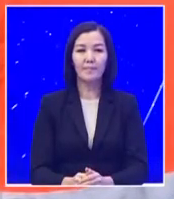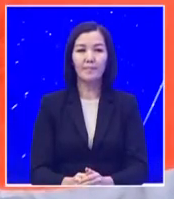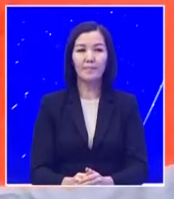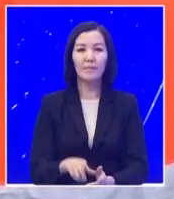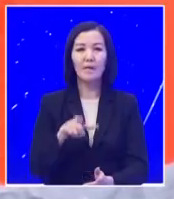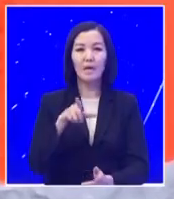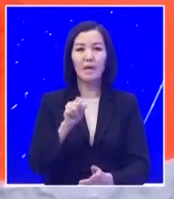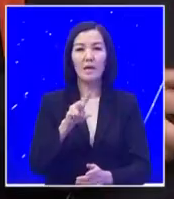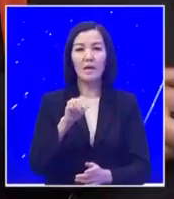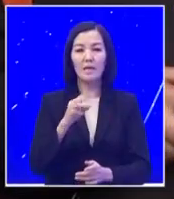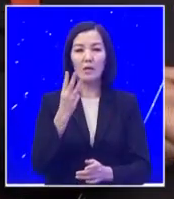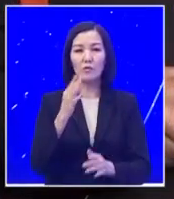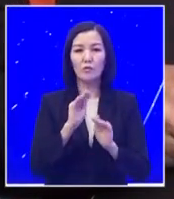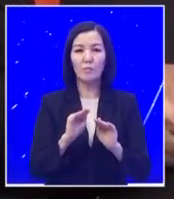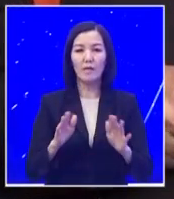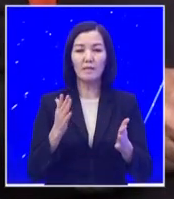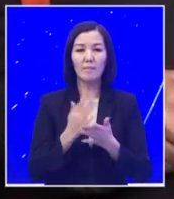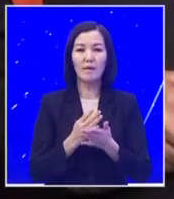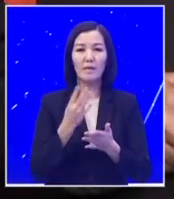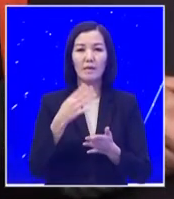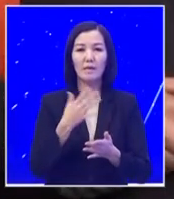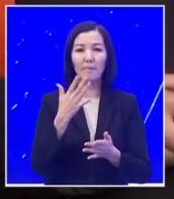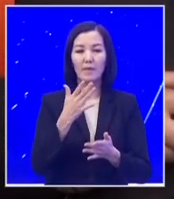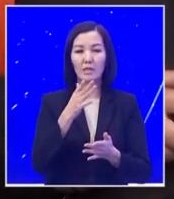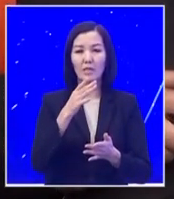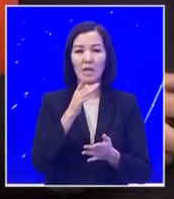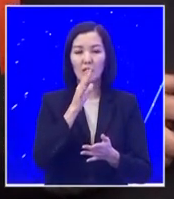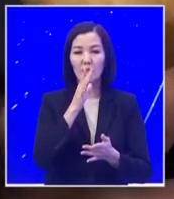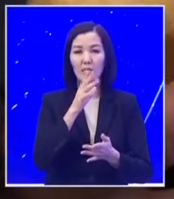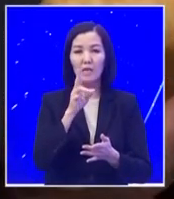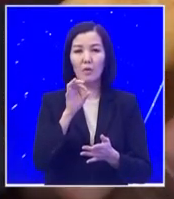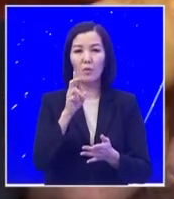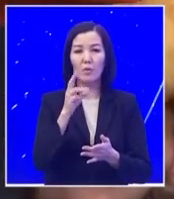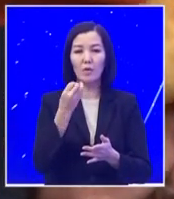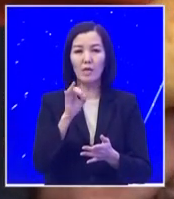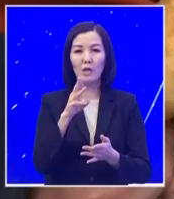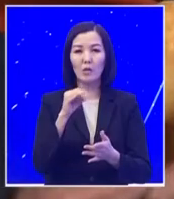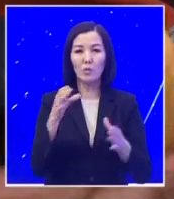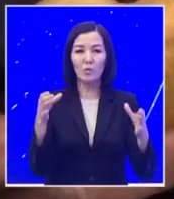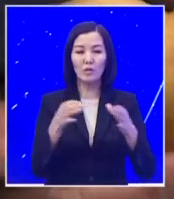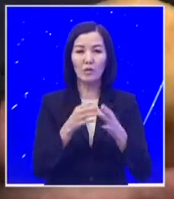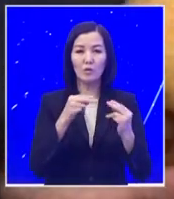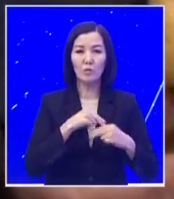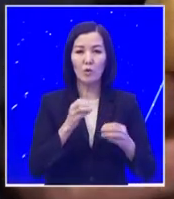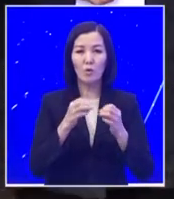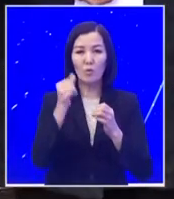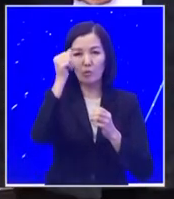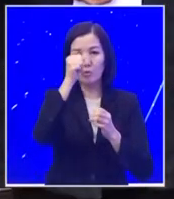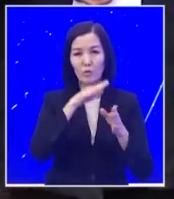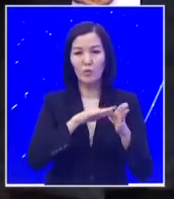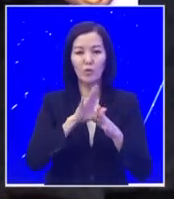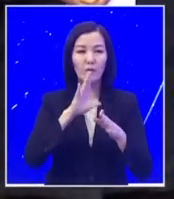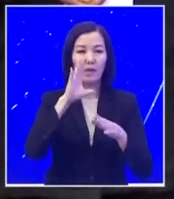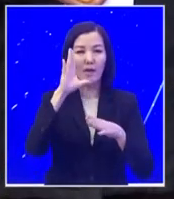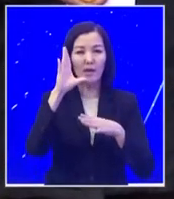Ғалия Төлеңгітова үш баланың анасы, 45 жаста. Талдықорған көркейту жеке шаруашылық серіктестігінде жұмыс істеп жүргеніне 10 жыл. Таңбозынан